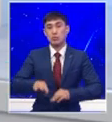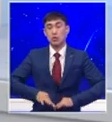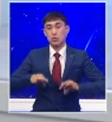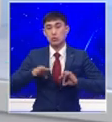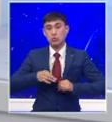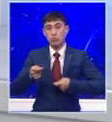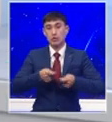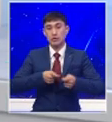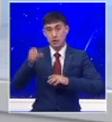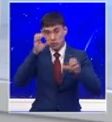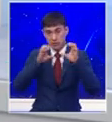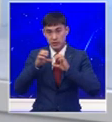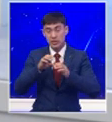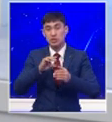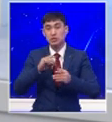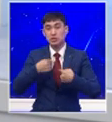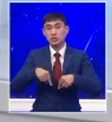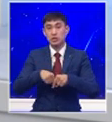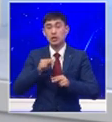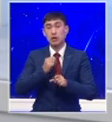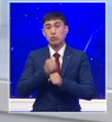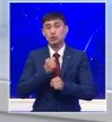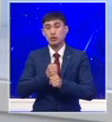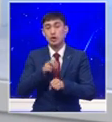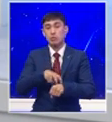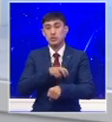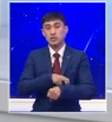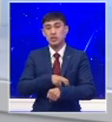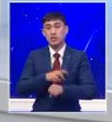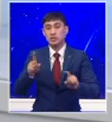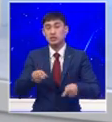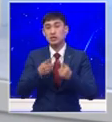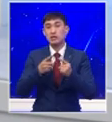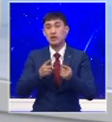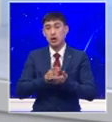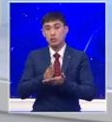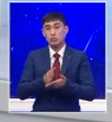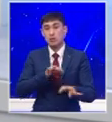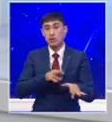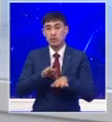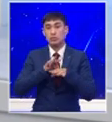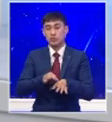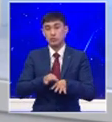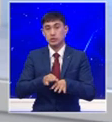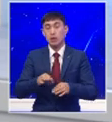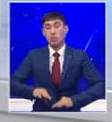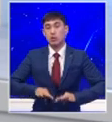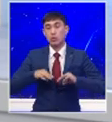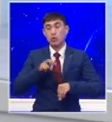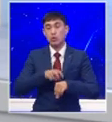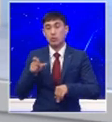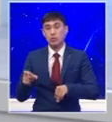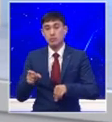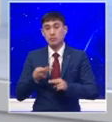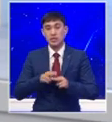прокуратуры, управления образования и членами рабочей комиссии составили кризисную карту. Проводится ряд мероприятий. С прокурорами в рамках